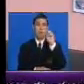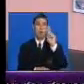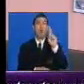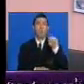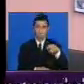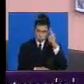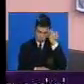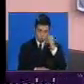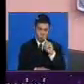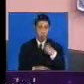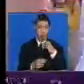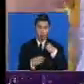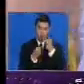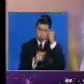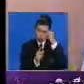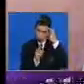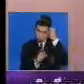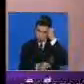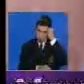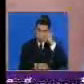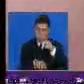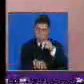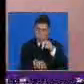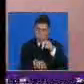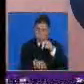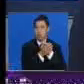7วันในการถอนข้อกล่าวห